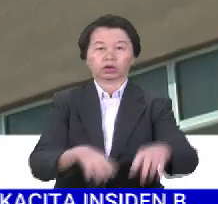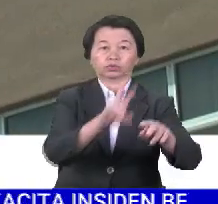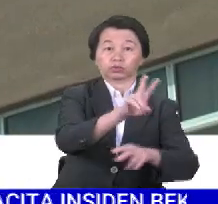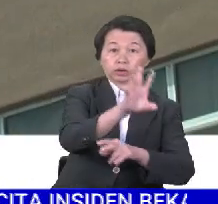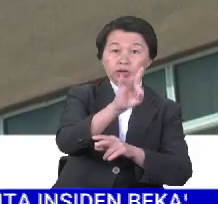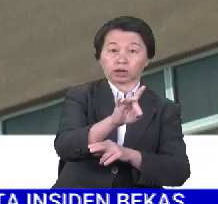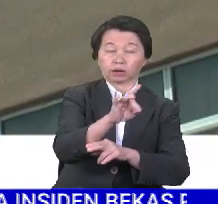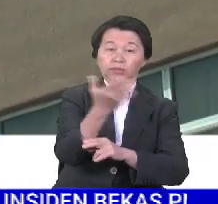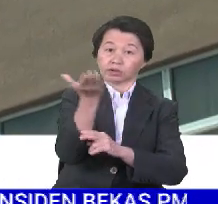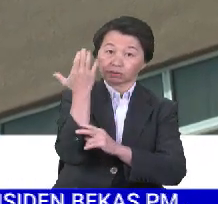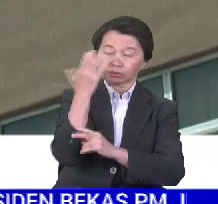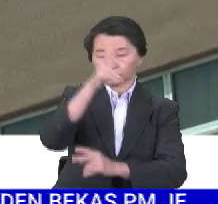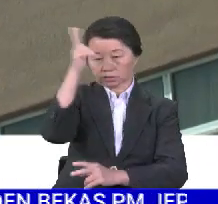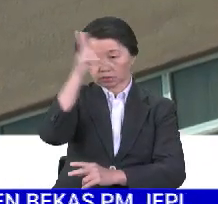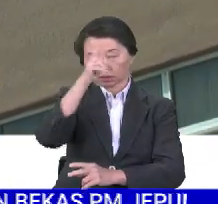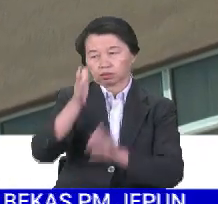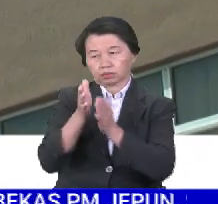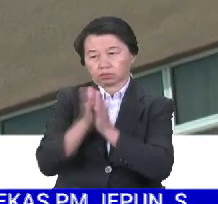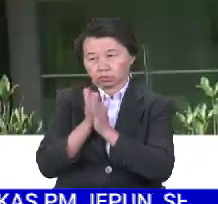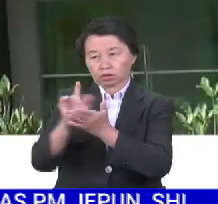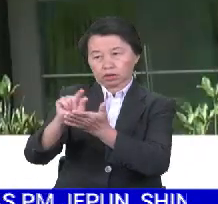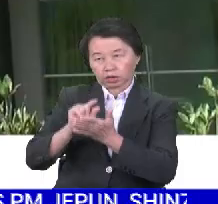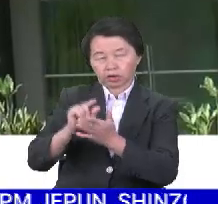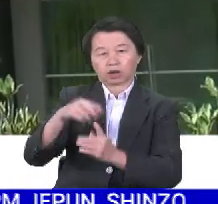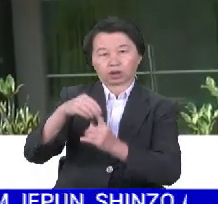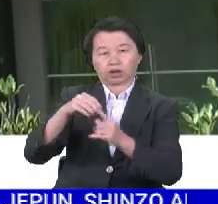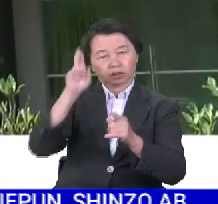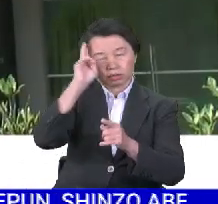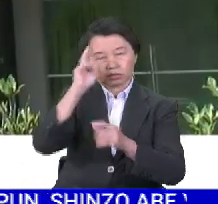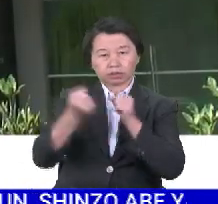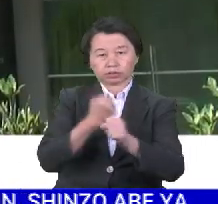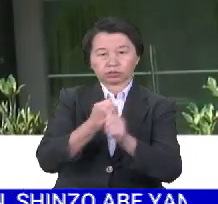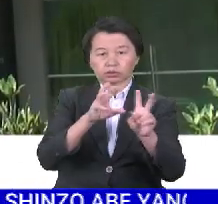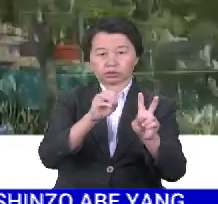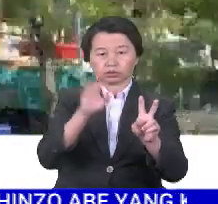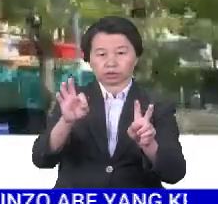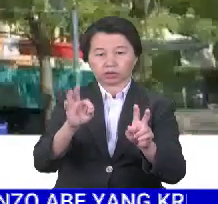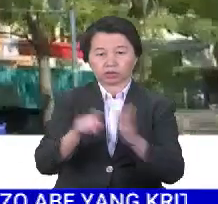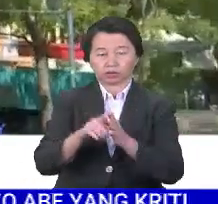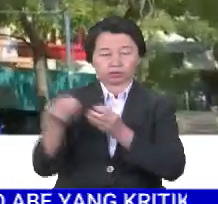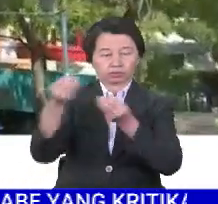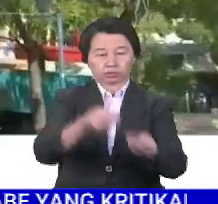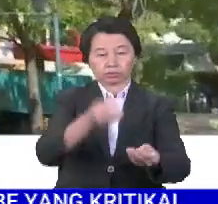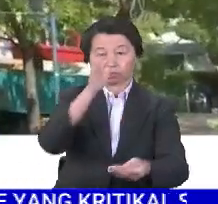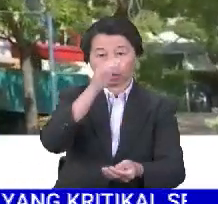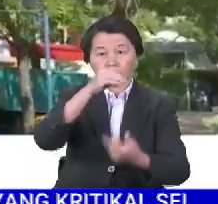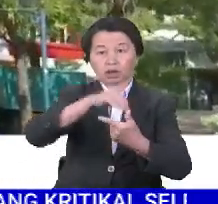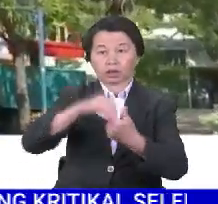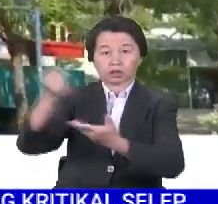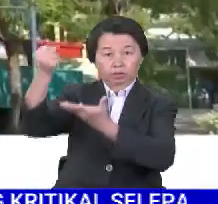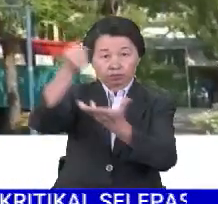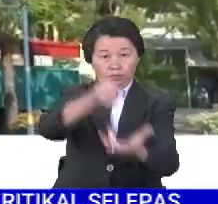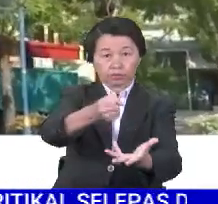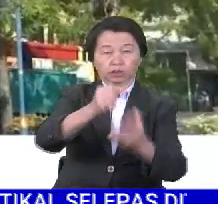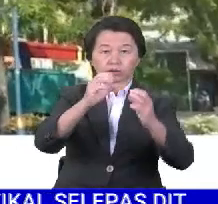28 Jun lepas, Kerajaan Negeri memohon geran khas sama seperti tahun 2009 disalurkan kepada Melaka atau peruntukan